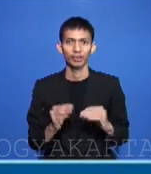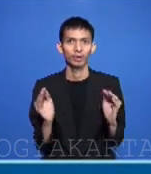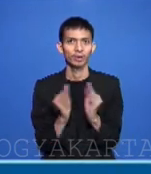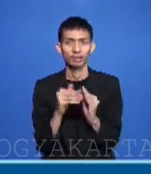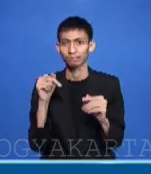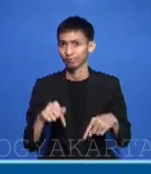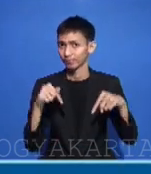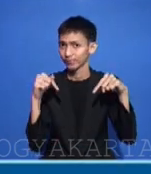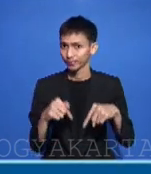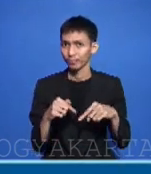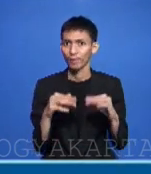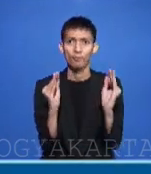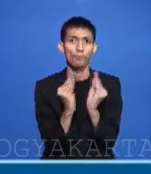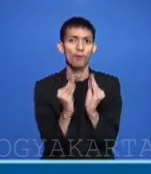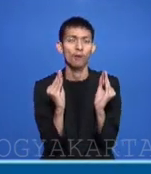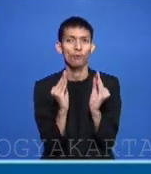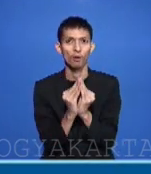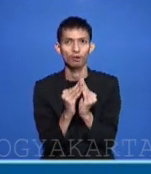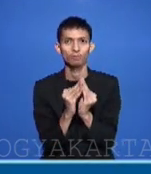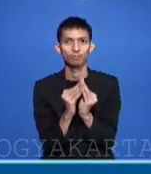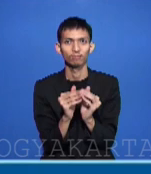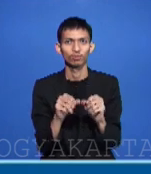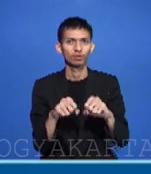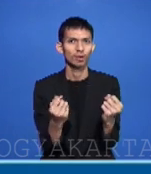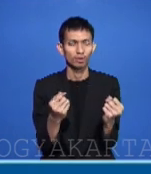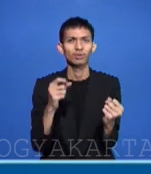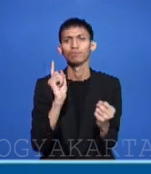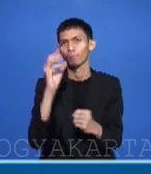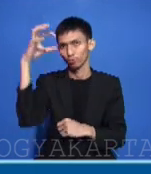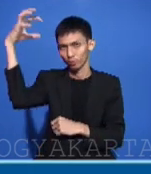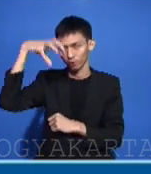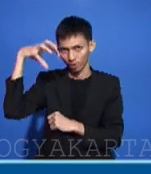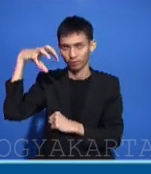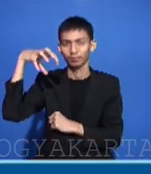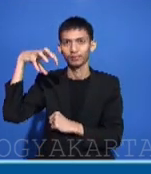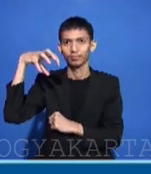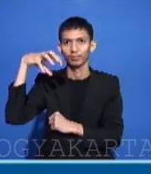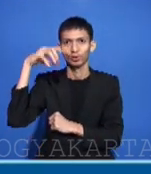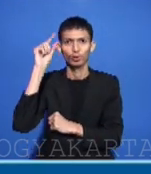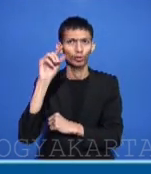dayani tanaman berambut pejah kangnya kapika betahan tuyul